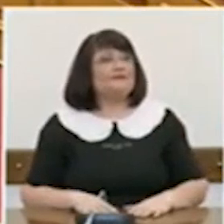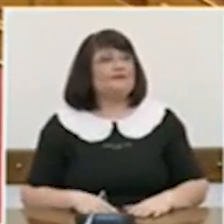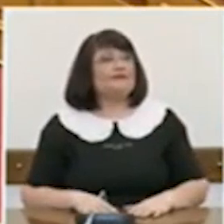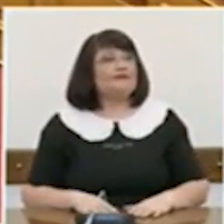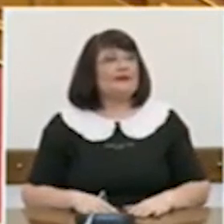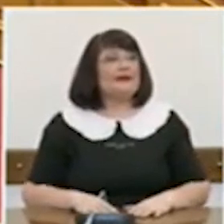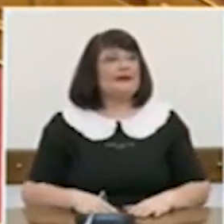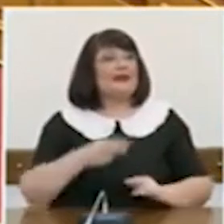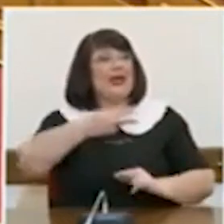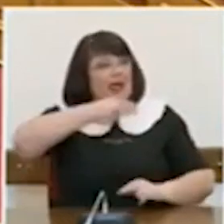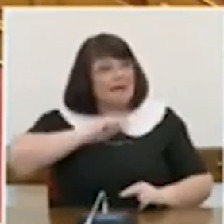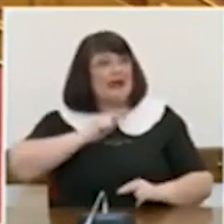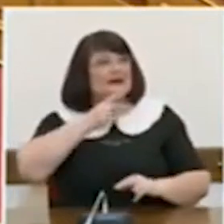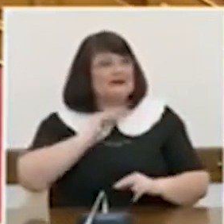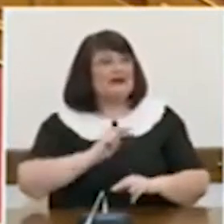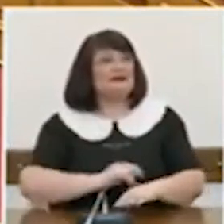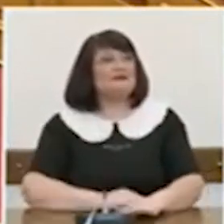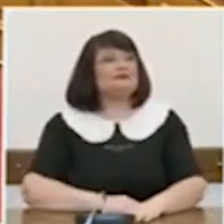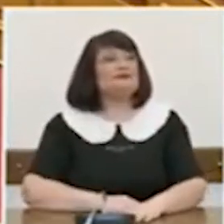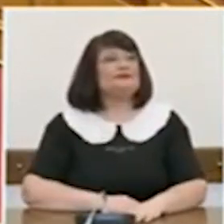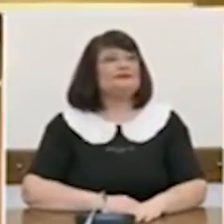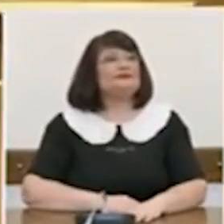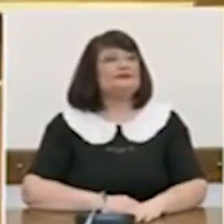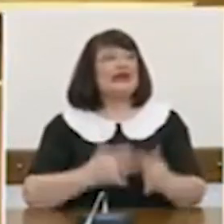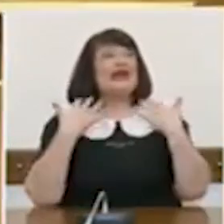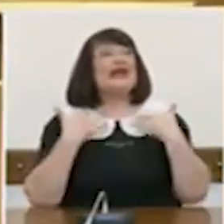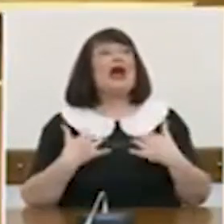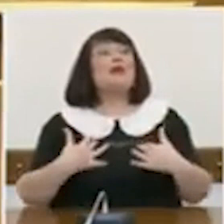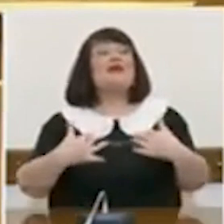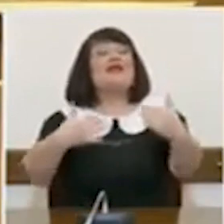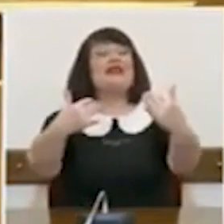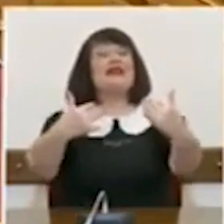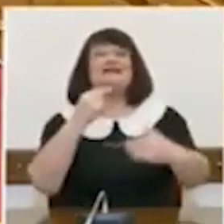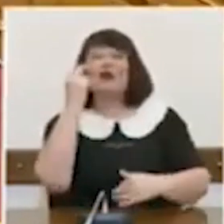μας. Γιατί βραβεύτηκε. Παρακαλώ στο σώμα να απευθύνεστε. Δεν βραβεύεται λοιπόν. Δηλαδή.